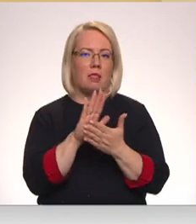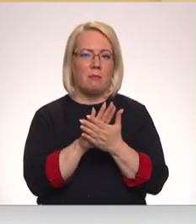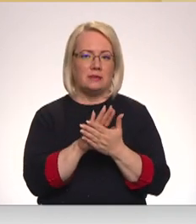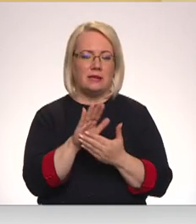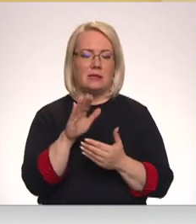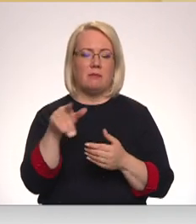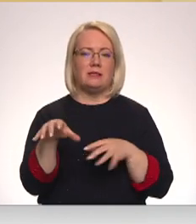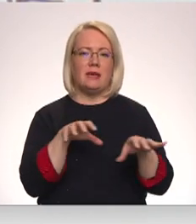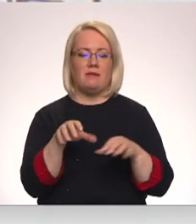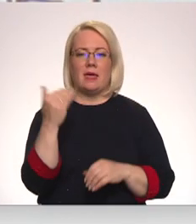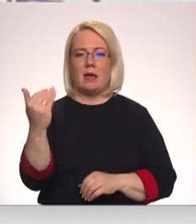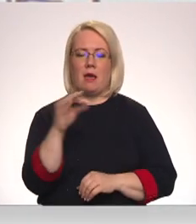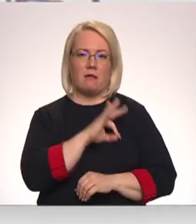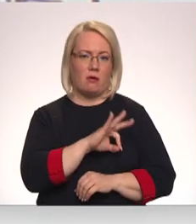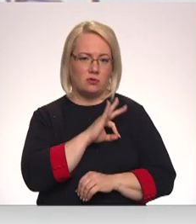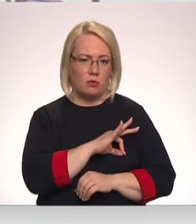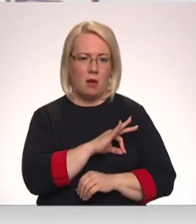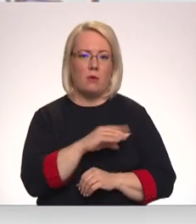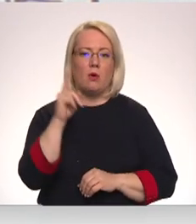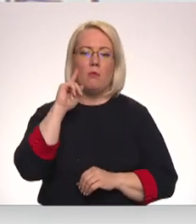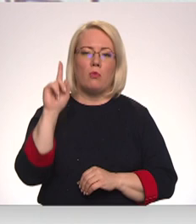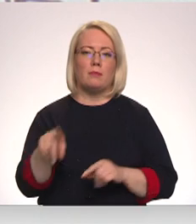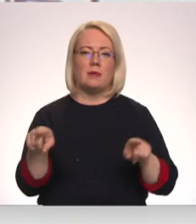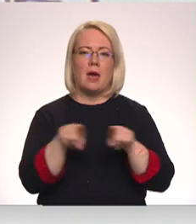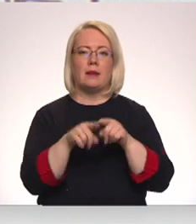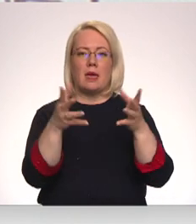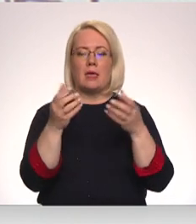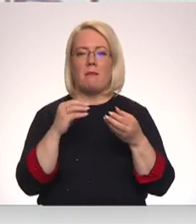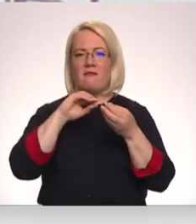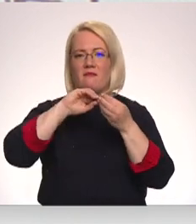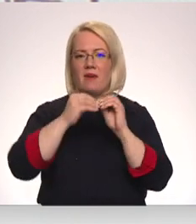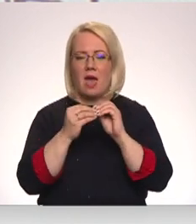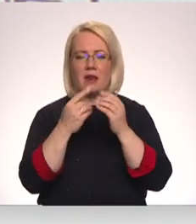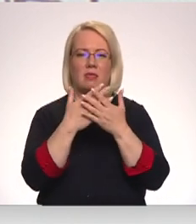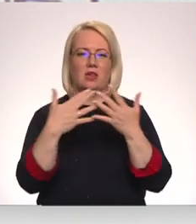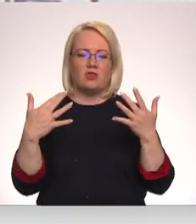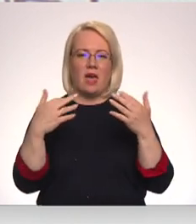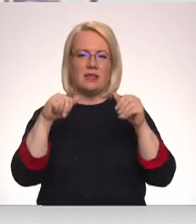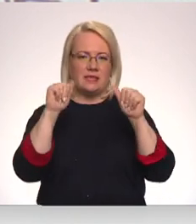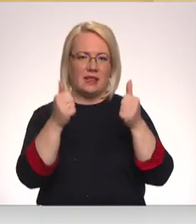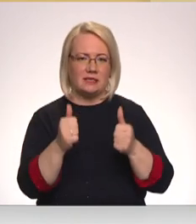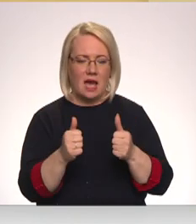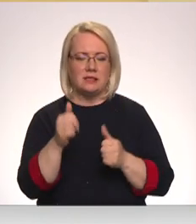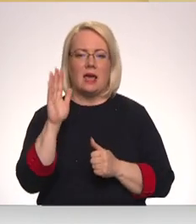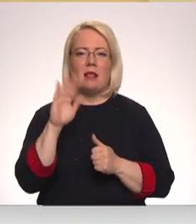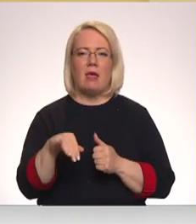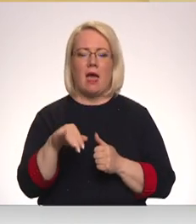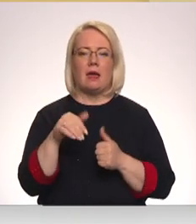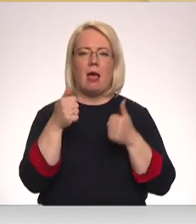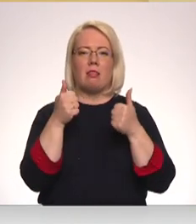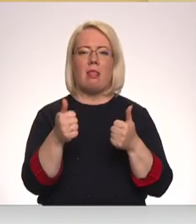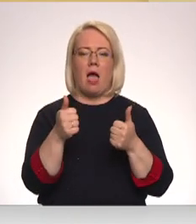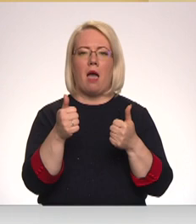raksturīgajām īpašībām. Protams, arī tiek ņemta vērā heraldiskā stilizācija. Protams, arī tas, lai viņš labi nolasītos